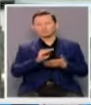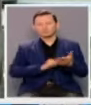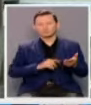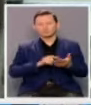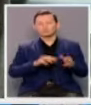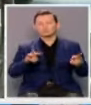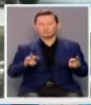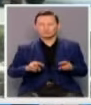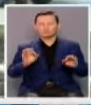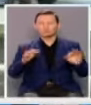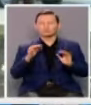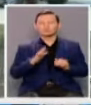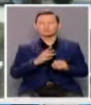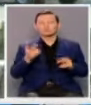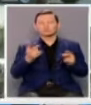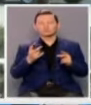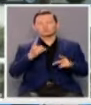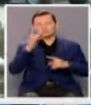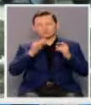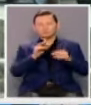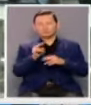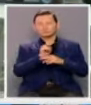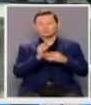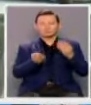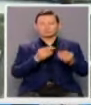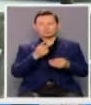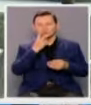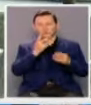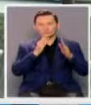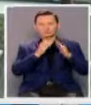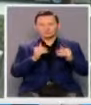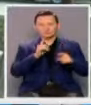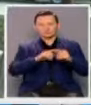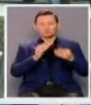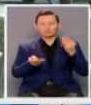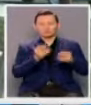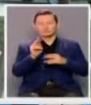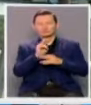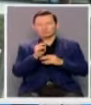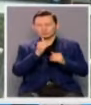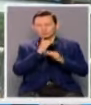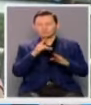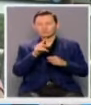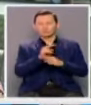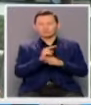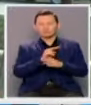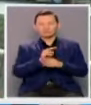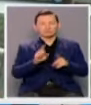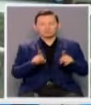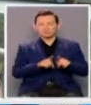с акимата, что надо сделать реконструкцию. Этот дом реконструкции абсолютно не подлежит. Его